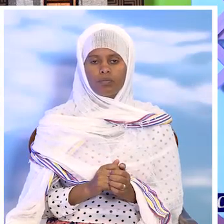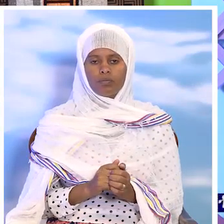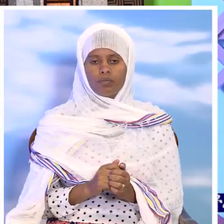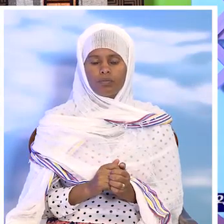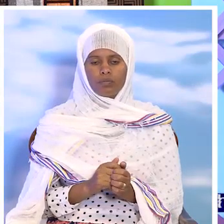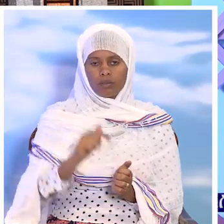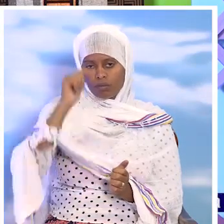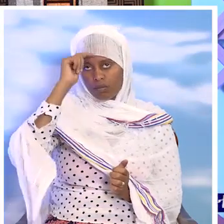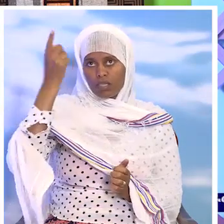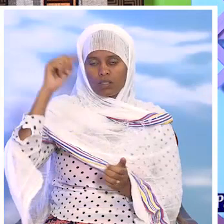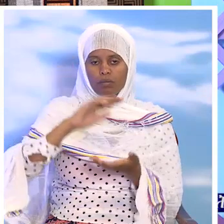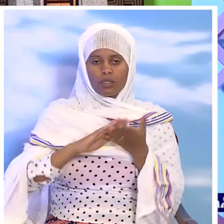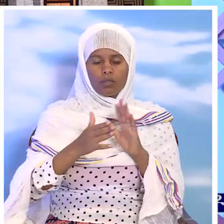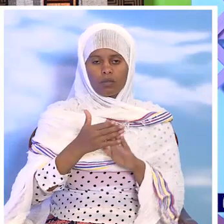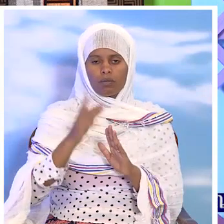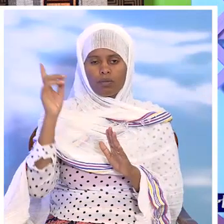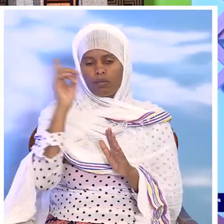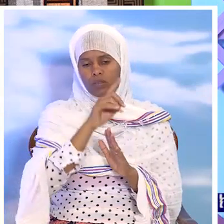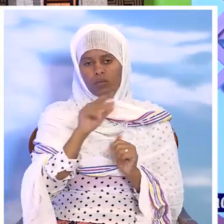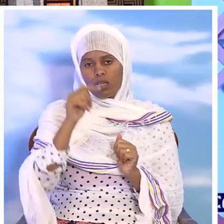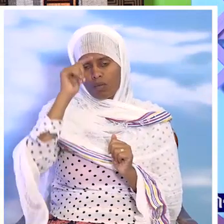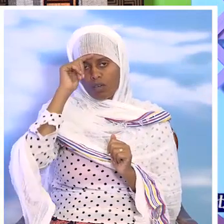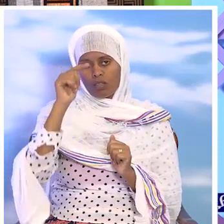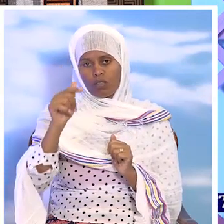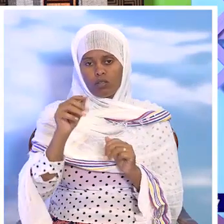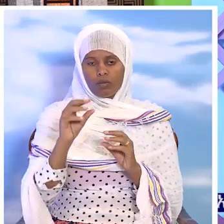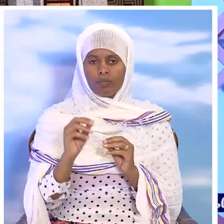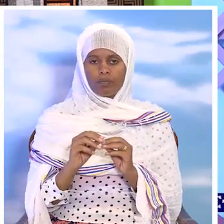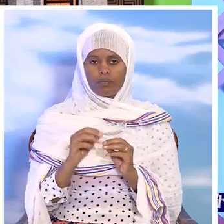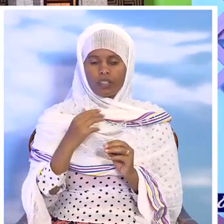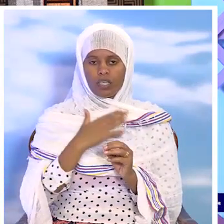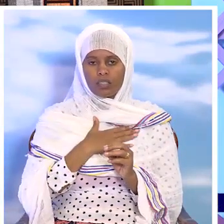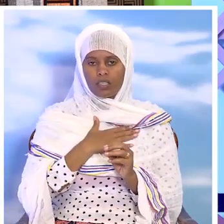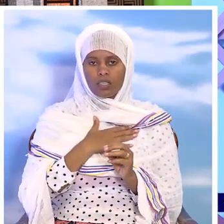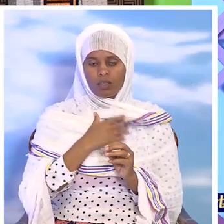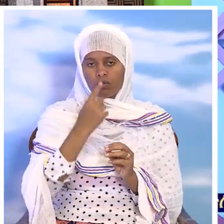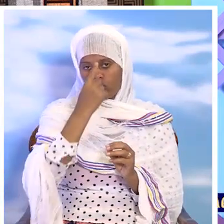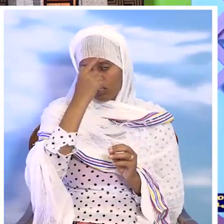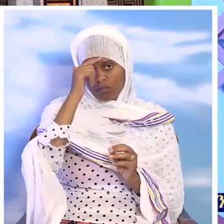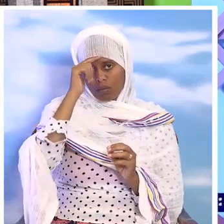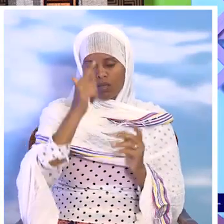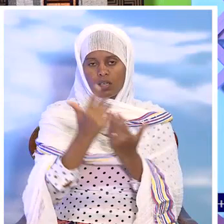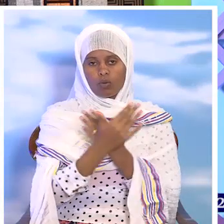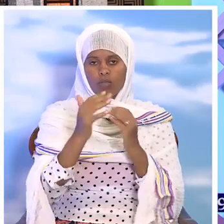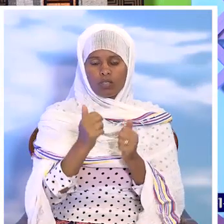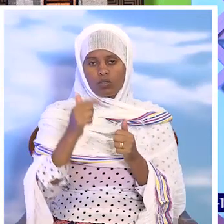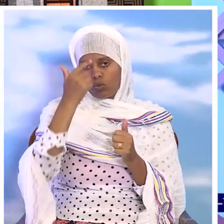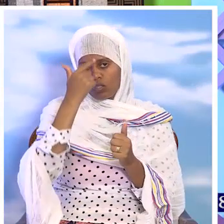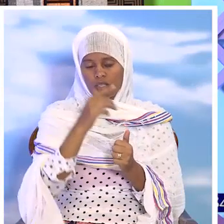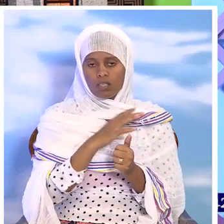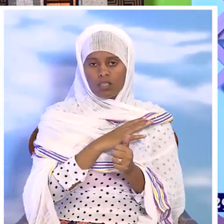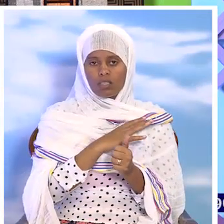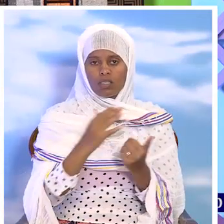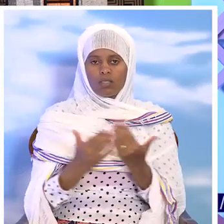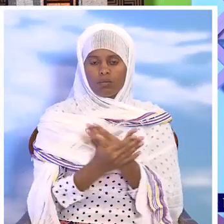ናይ እግዚኣብሔር ቤተሰብ እቶም ኣብ ክሕደት ዝነበሩ ሃይማኖት ተዋሂቦም እዩ። ስለዚ እታ ናና መስዋዕትነት ብሃይማኖት ኣይኮናን ክስዋእ ዝግበአና ማለት እዩ። ብሴፍ